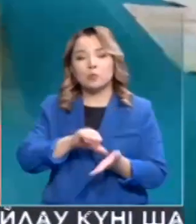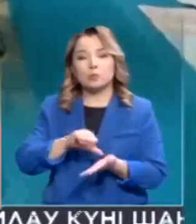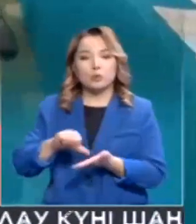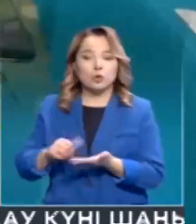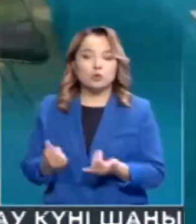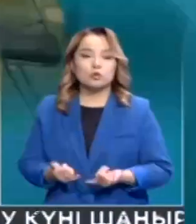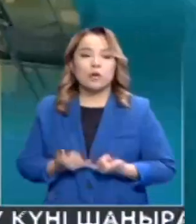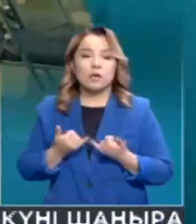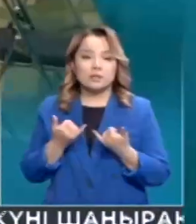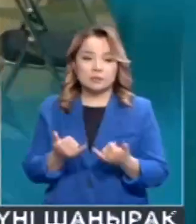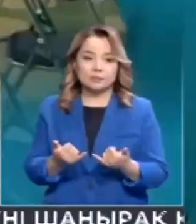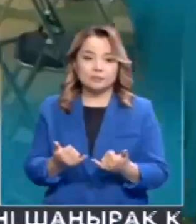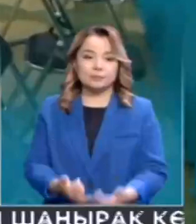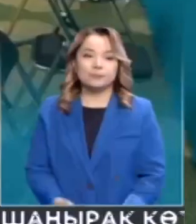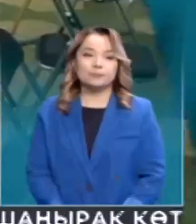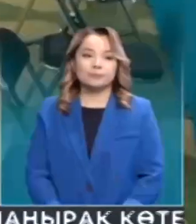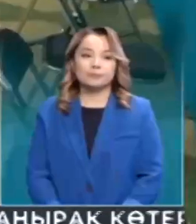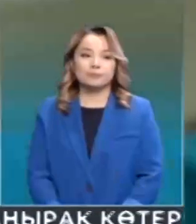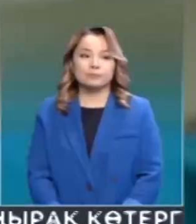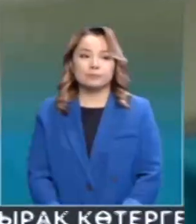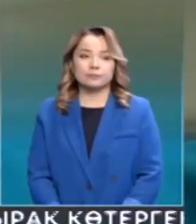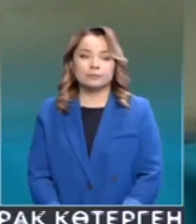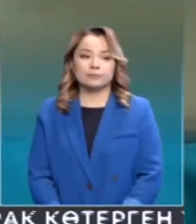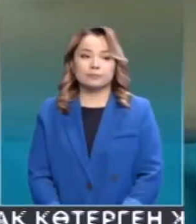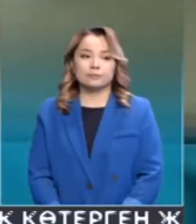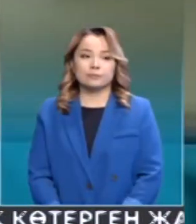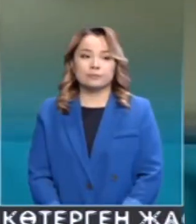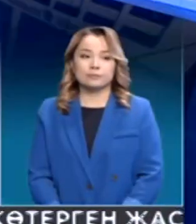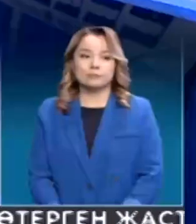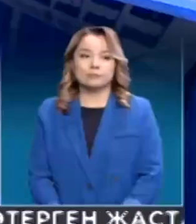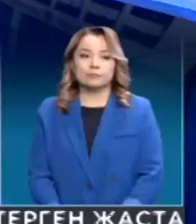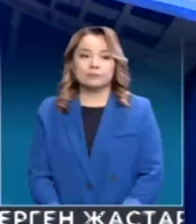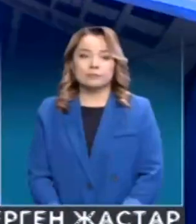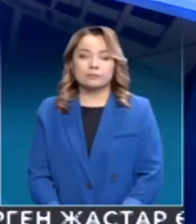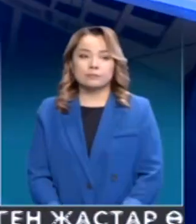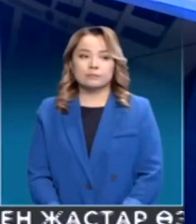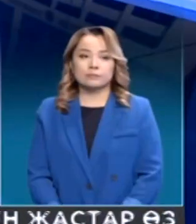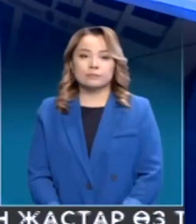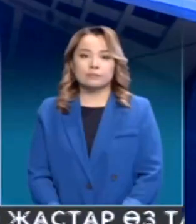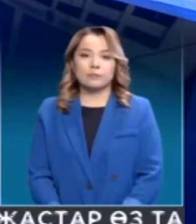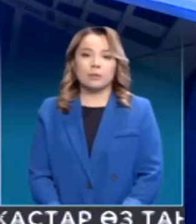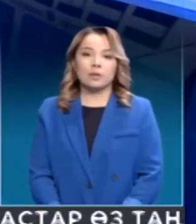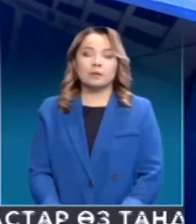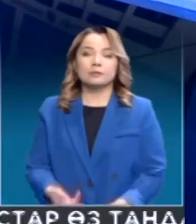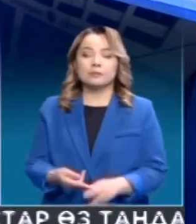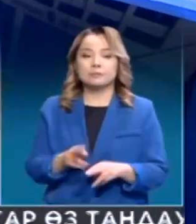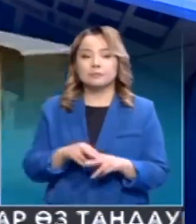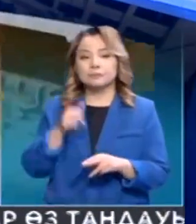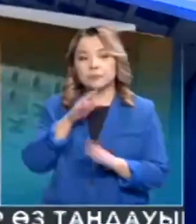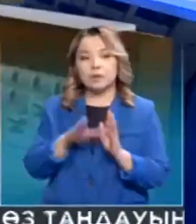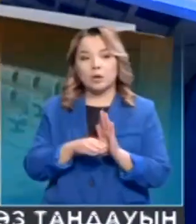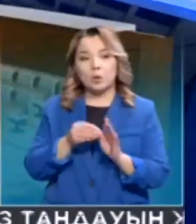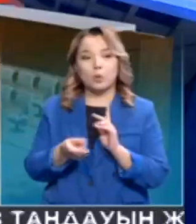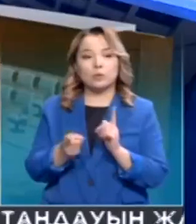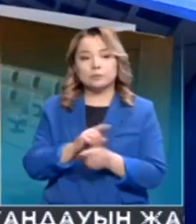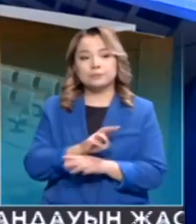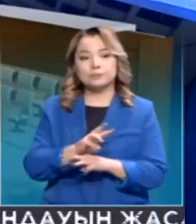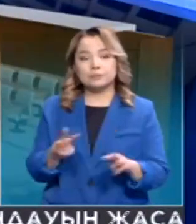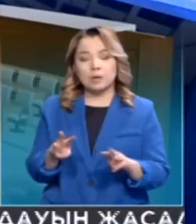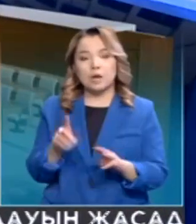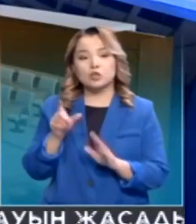үміткер ұсынылған. Былгы сайлоодагы тагы бир өзгөрүш,